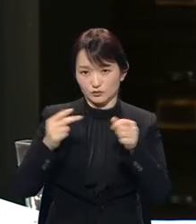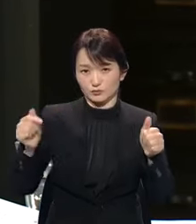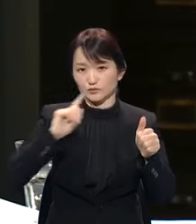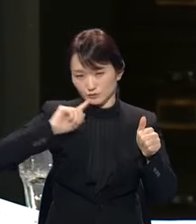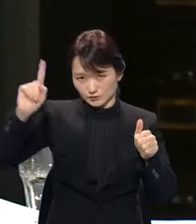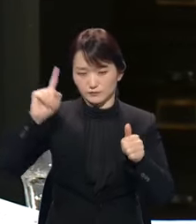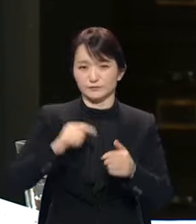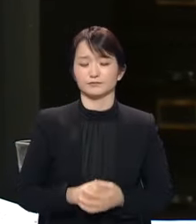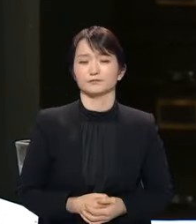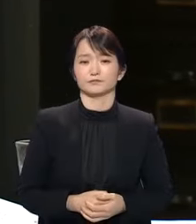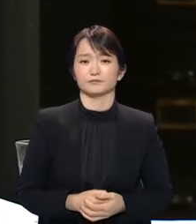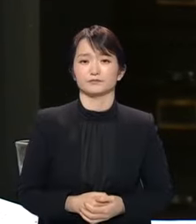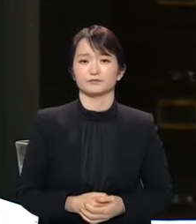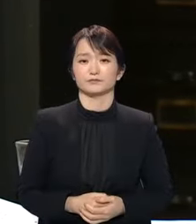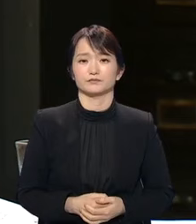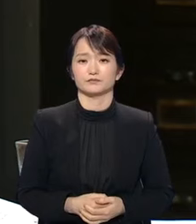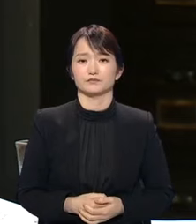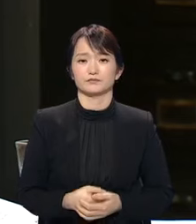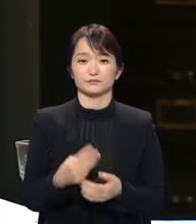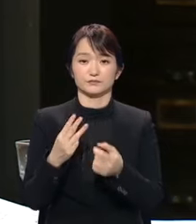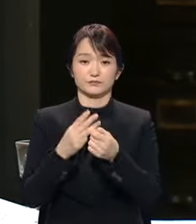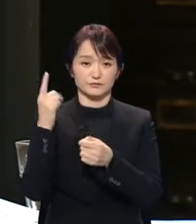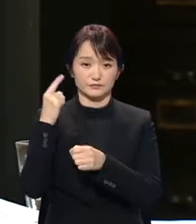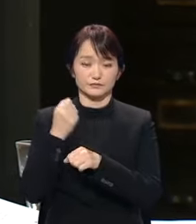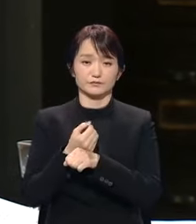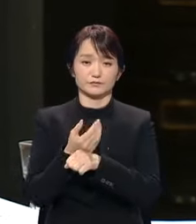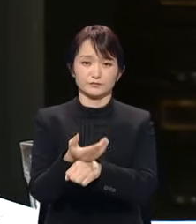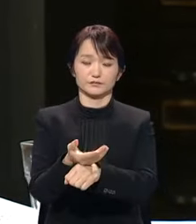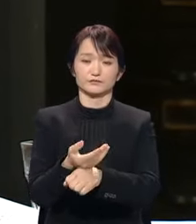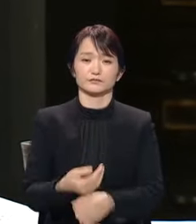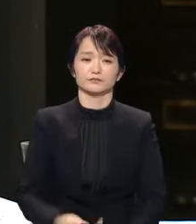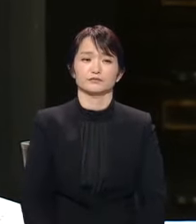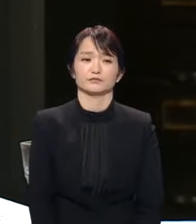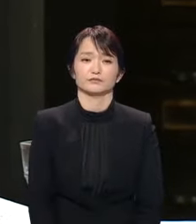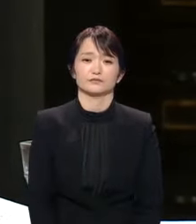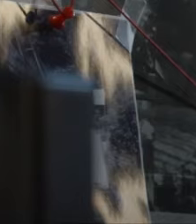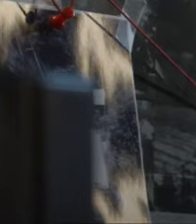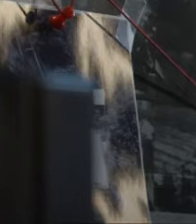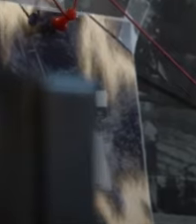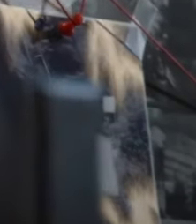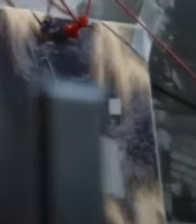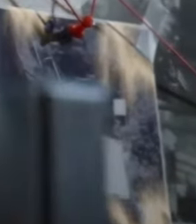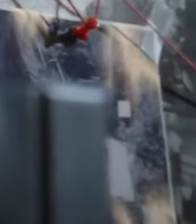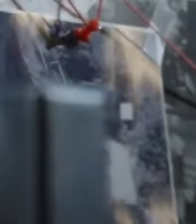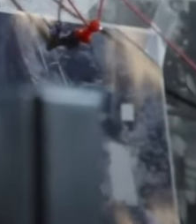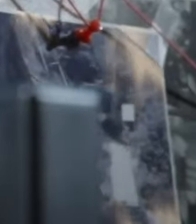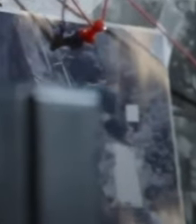알려졌다는군요. 알겠습니다. 자, 이렇게 정리하고요. 세 번째 사건 이어갑니다.